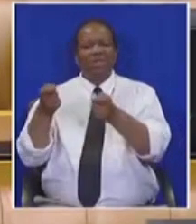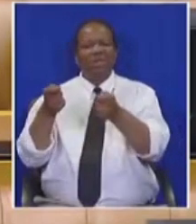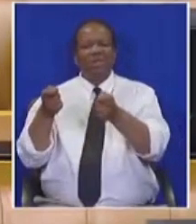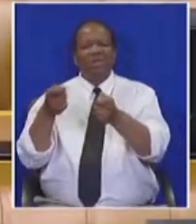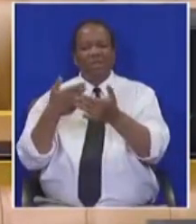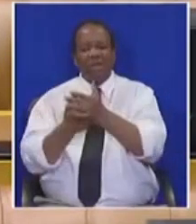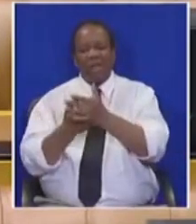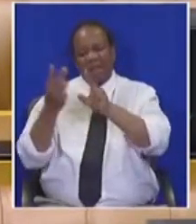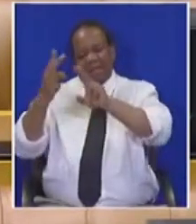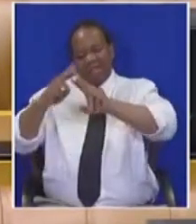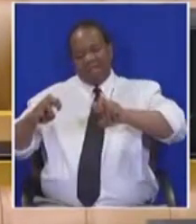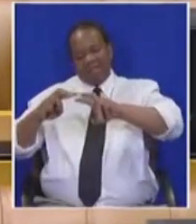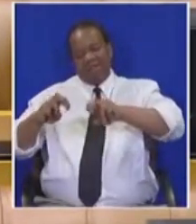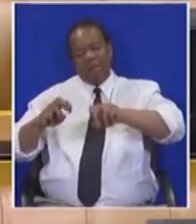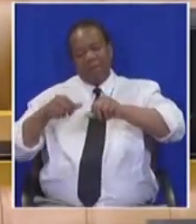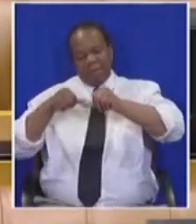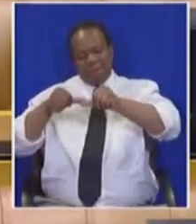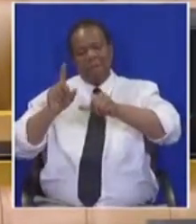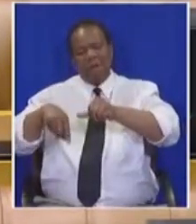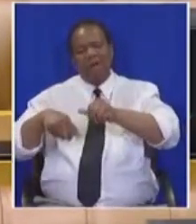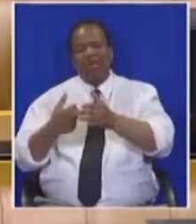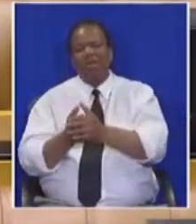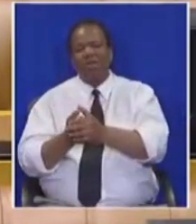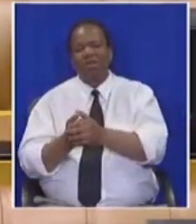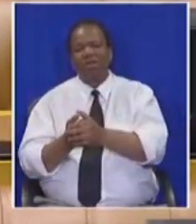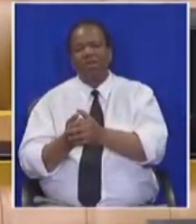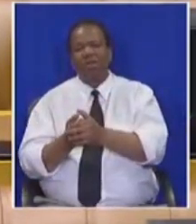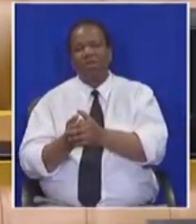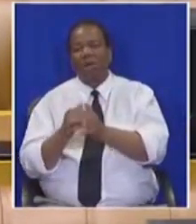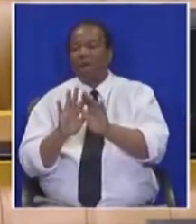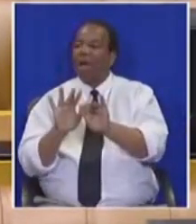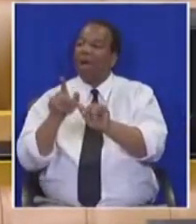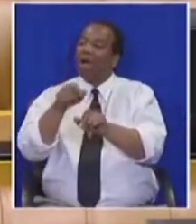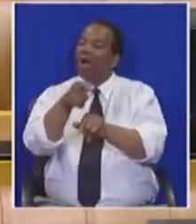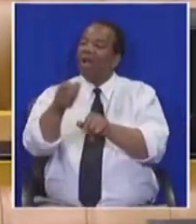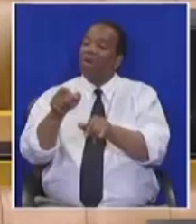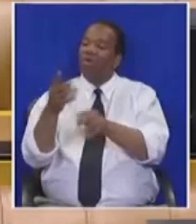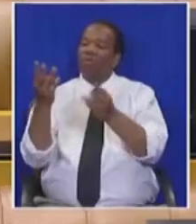investigations, nalabo abanolwazi